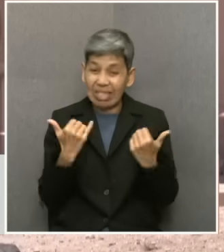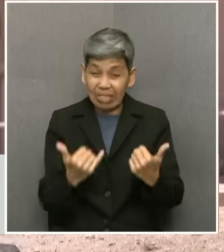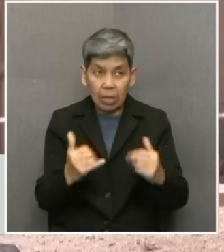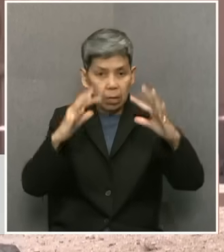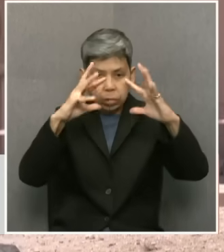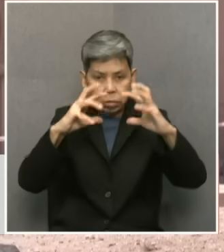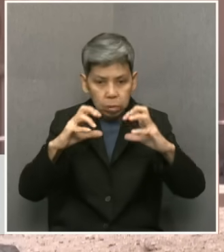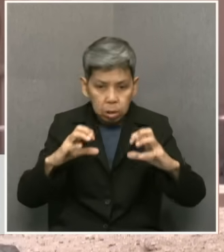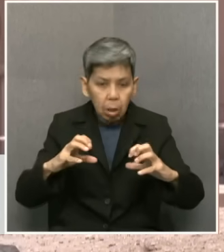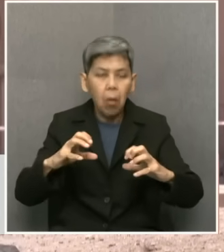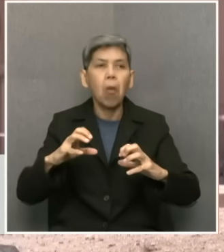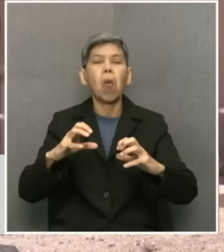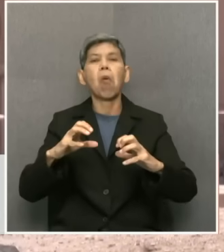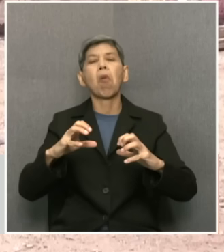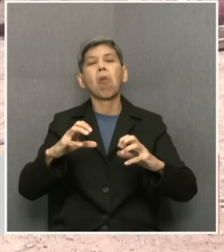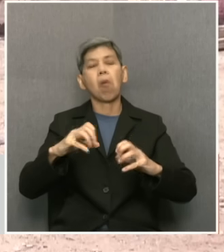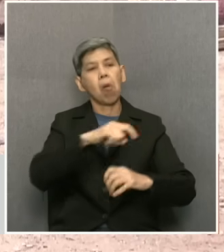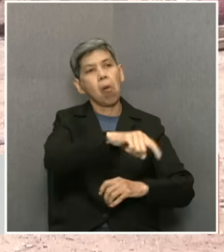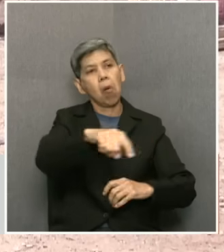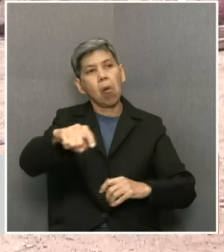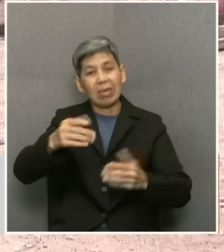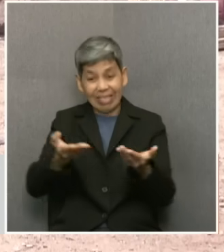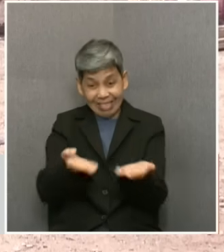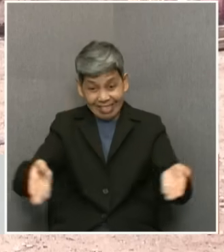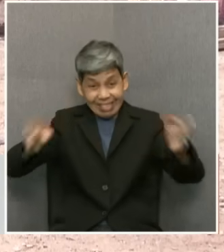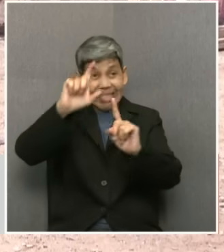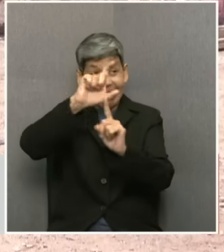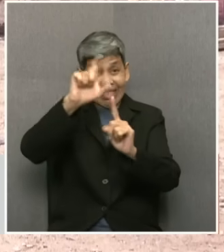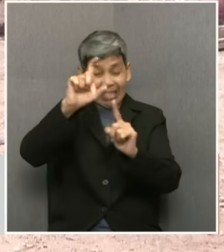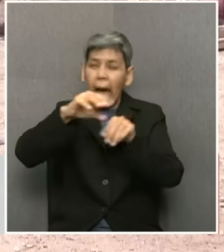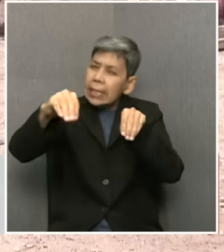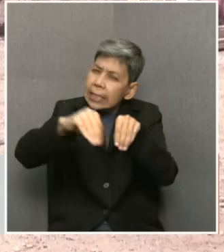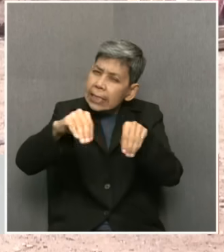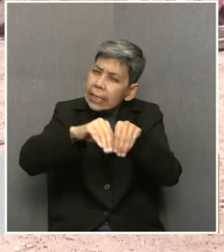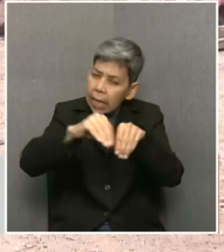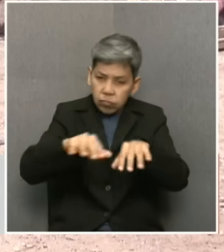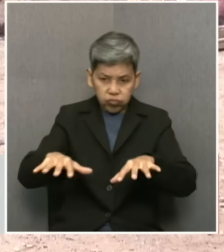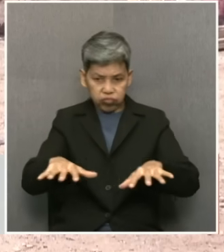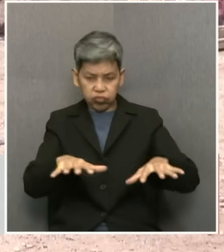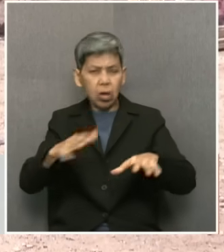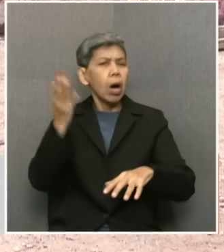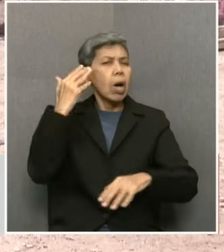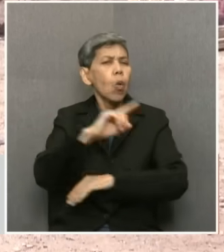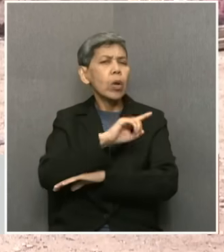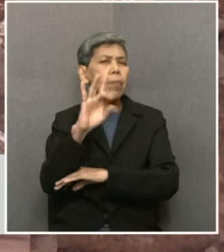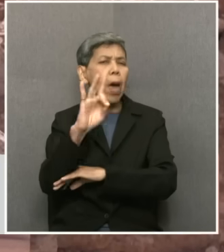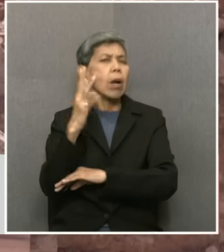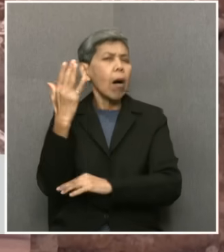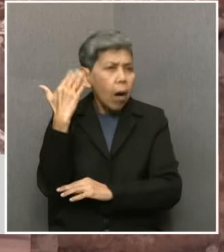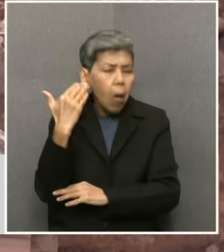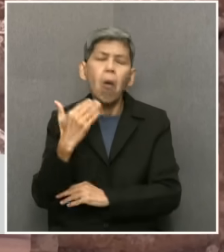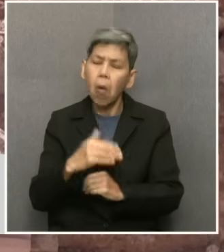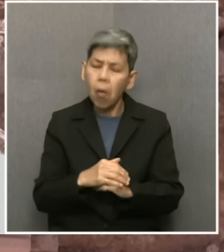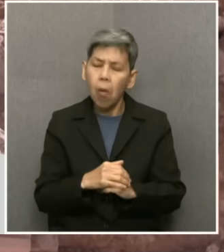กองซากปรักหักพังกองใหญ่ที่ตั้งมัสยิดแห่งนี้เนี่ยจริงๆแล้วอยู่ใกล้กับศูนย์กลางแผ่นดินไหวเมื่อวันที่8กันยายนที่ผ่านมามากนะ